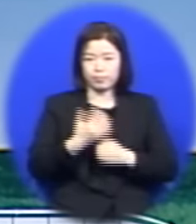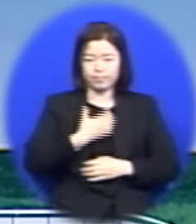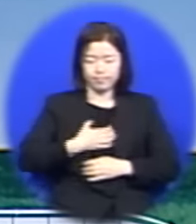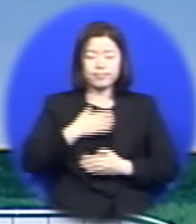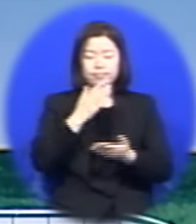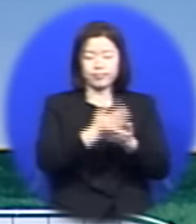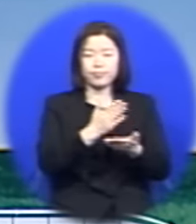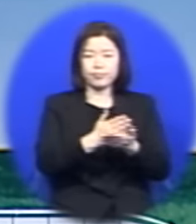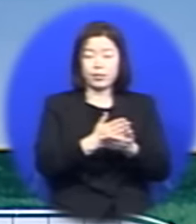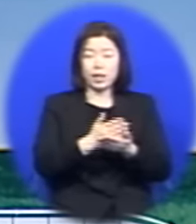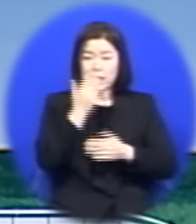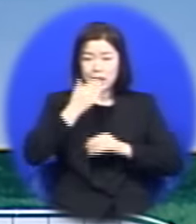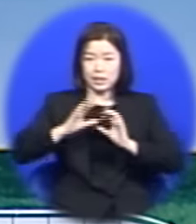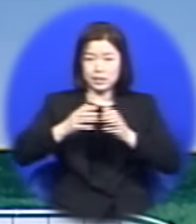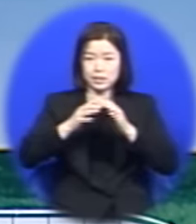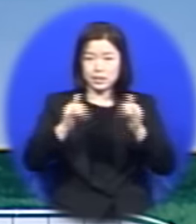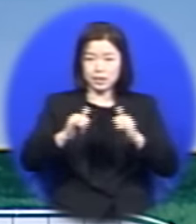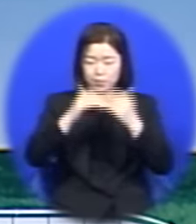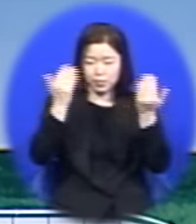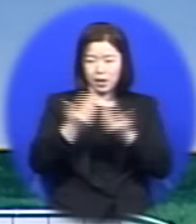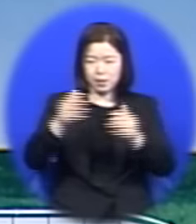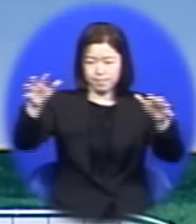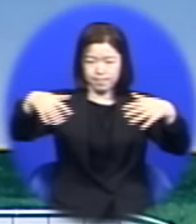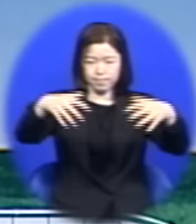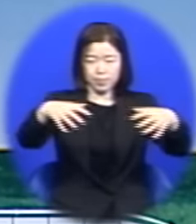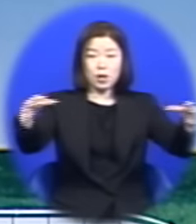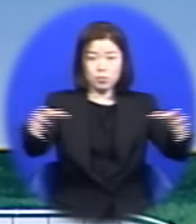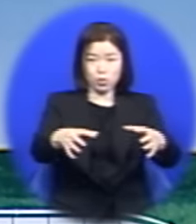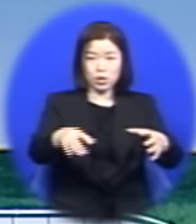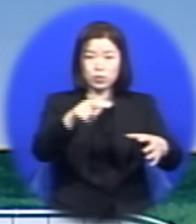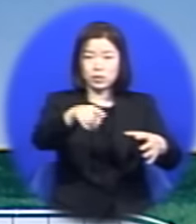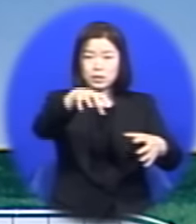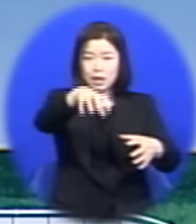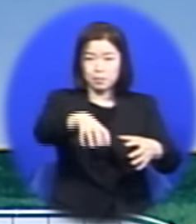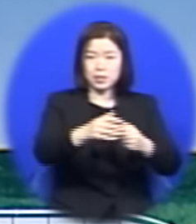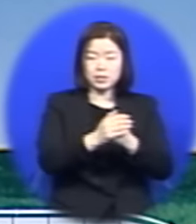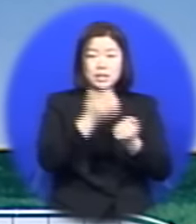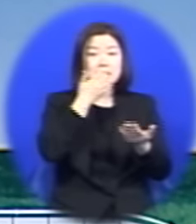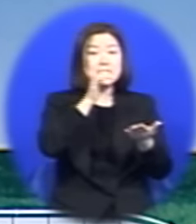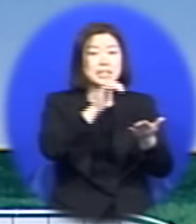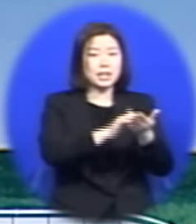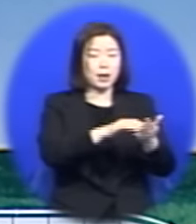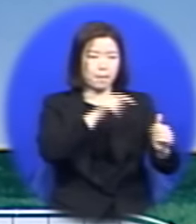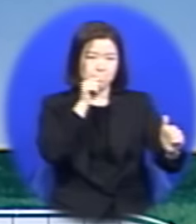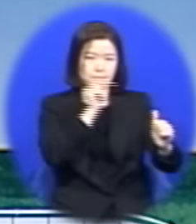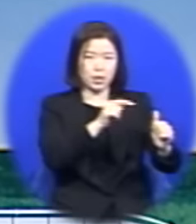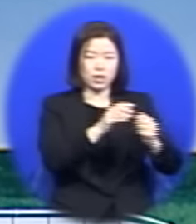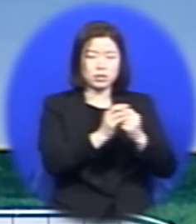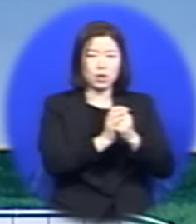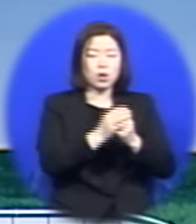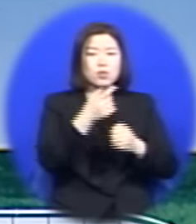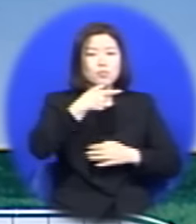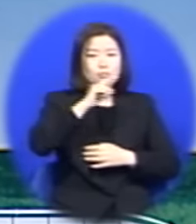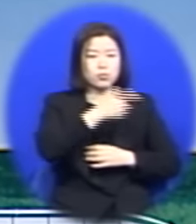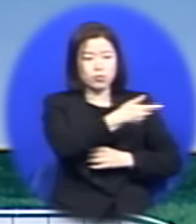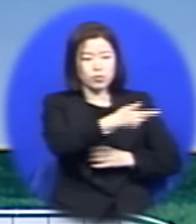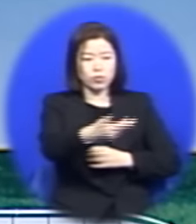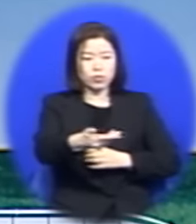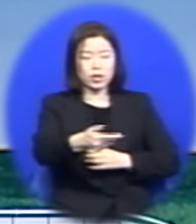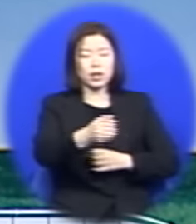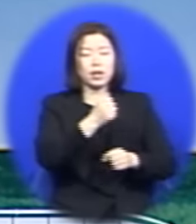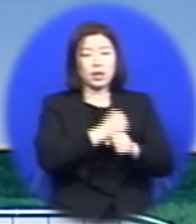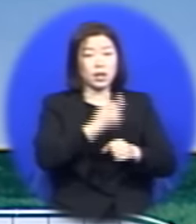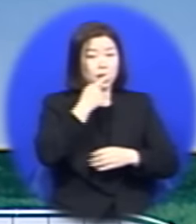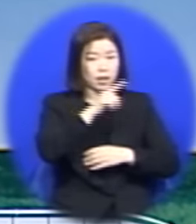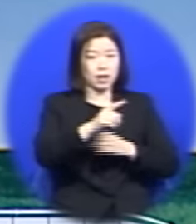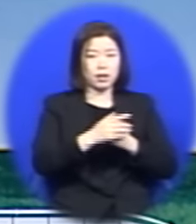마라. 이스라엘 백성들을 다 불러 모아놓고 그 앞에서 반석을 명하여 물을 내게 하라. 하나님이